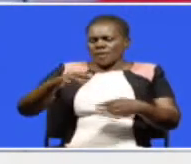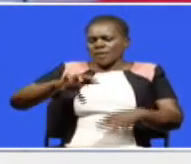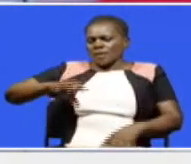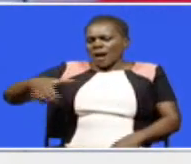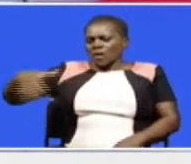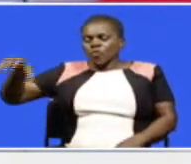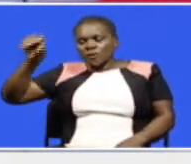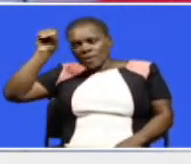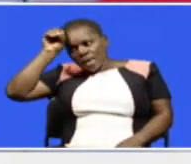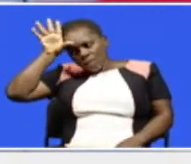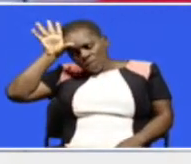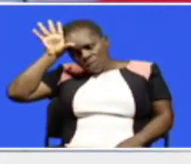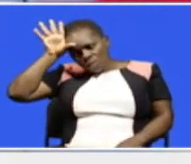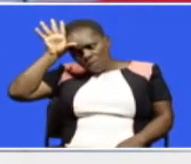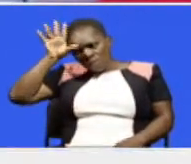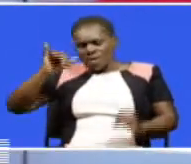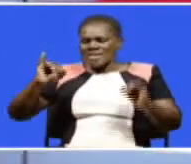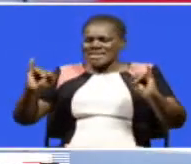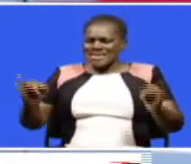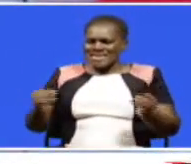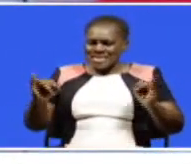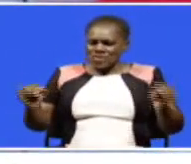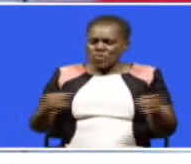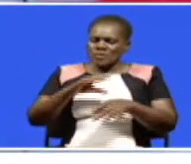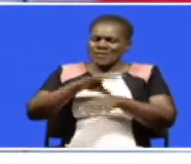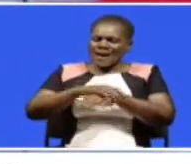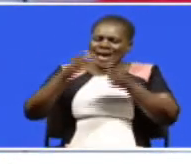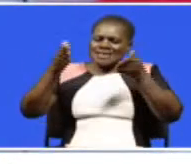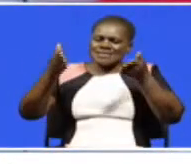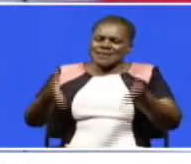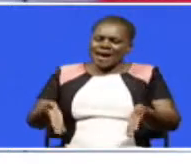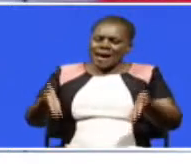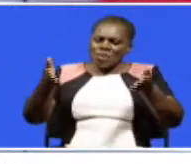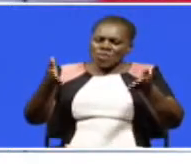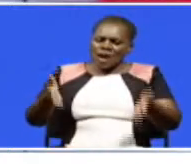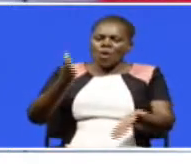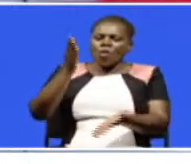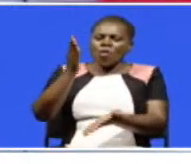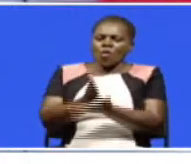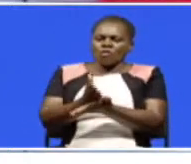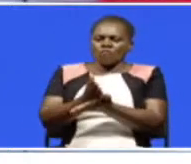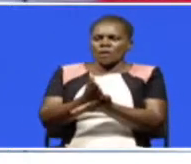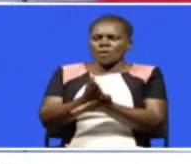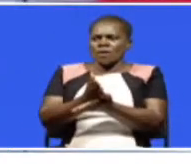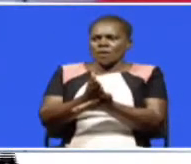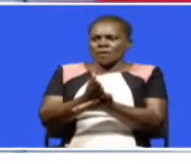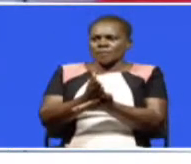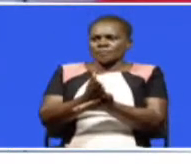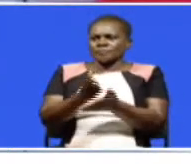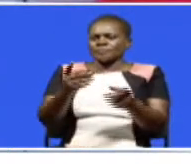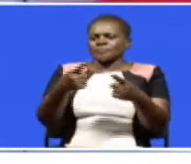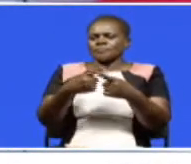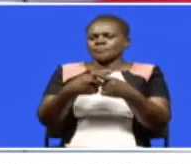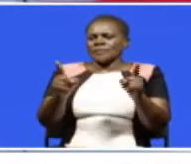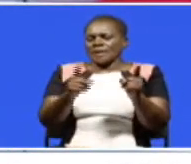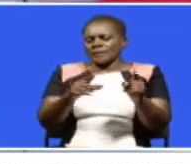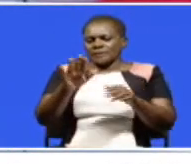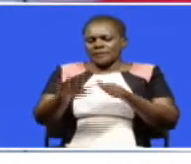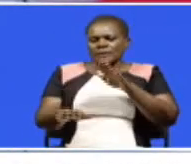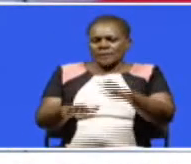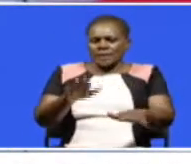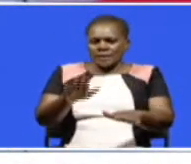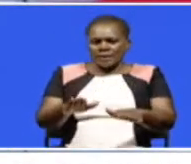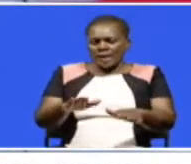kaunti ya Kiambu. Hizi ni taarifa ambazo zimeweza kuthibitishwa na Ali Nuno. Lakini tukielekea Kirinyaga, ni